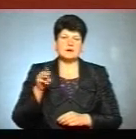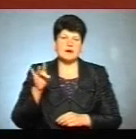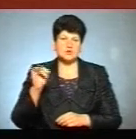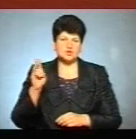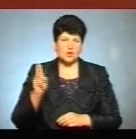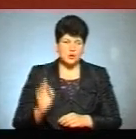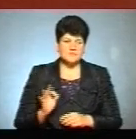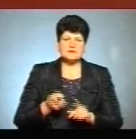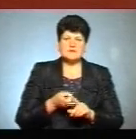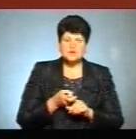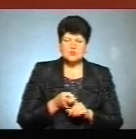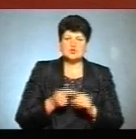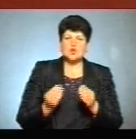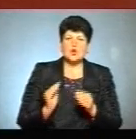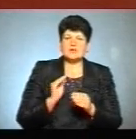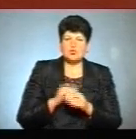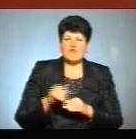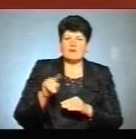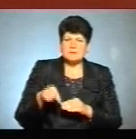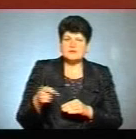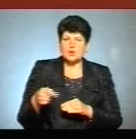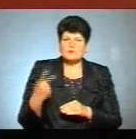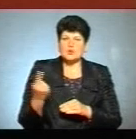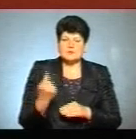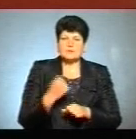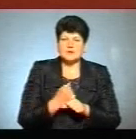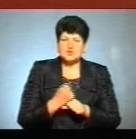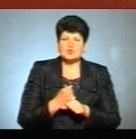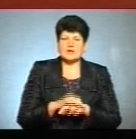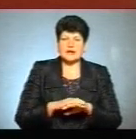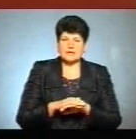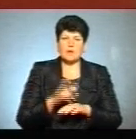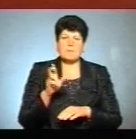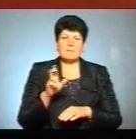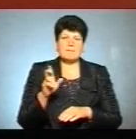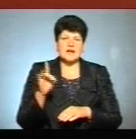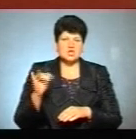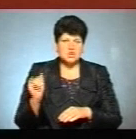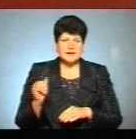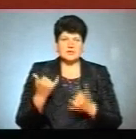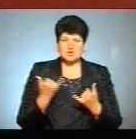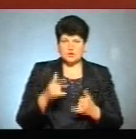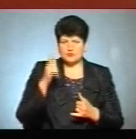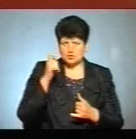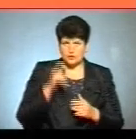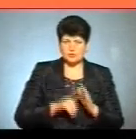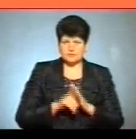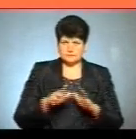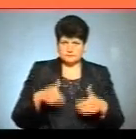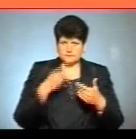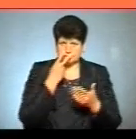через додаткові санітарні вимоги на Тернопільщині працює ринок в Бережанах та від сьогодні у Чорткові. Пропоную почати із сюжету.